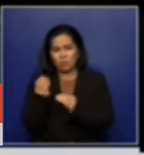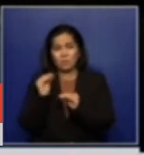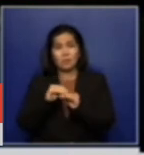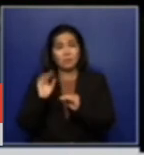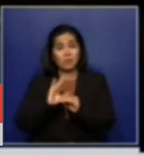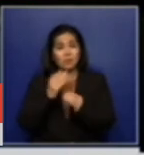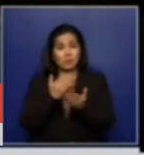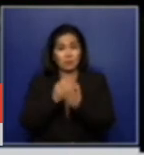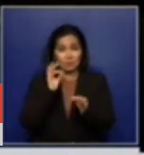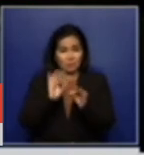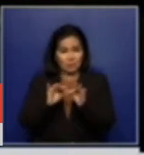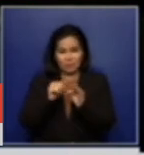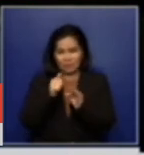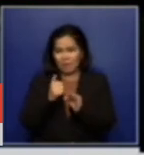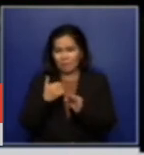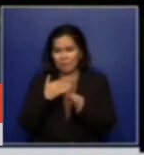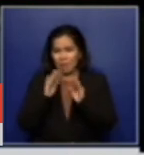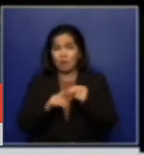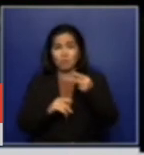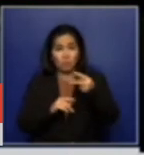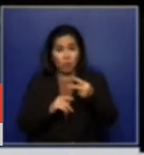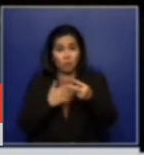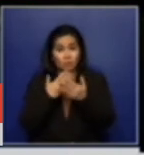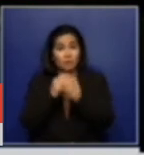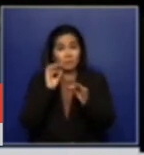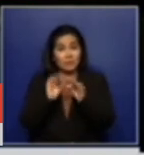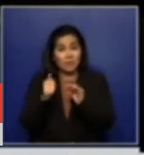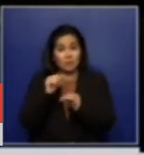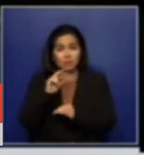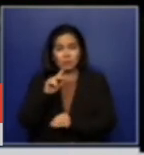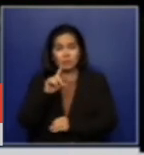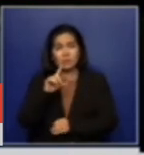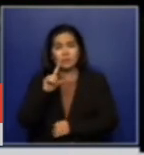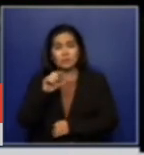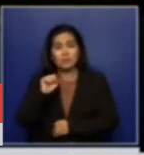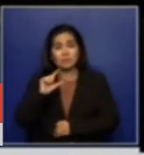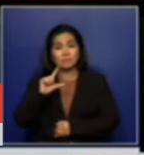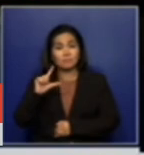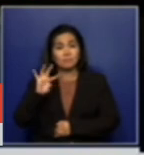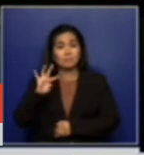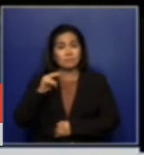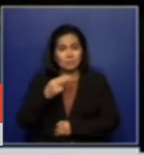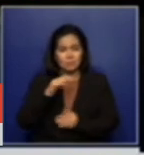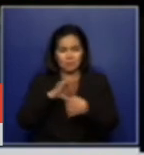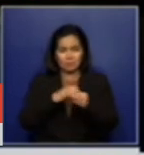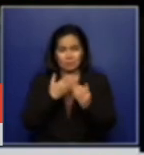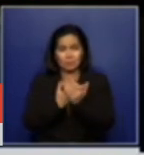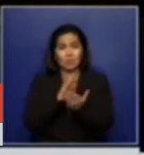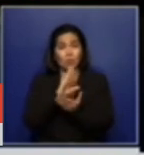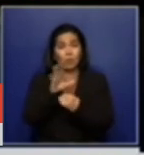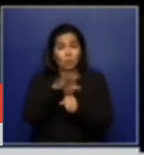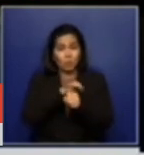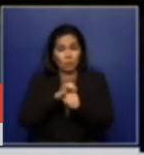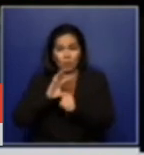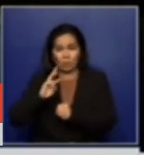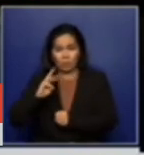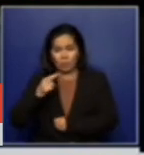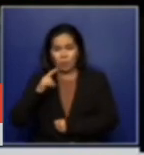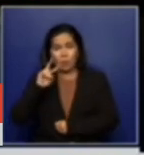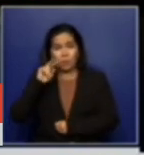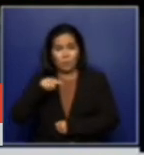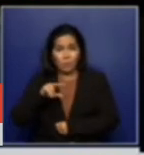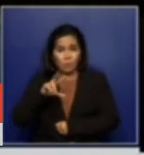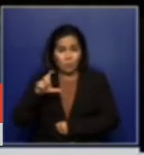งบประมาณ2รายการที่ผมพูดนะครับได้ถึงแสนล้าน 40,000 ที่เป็นงบกลางโควิดกับ 62,000 ล้านเนี่ยสามาร